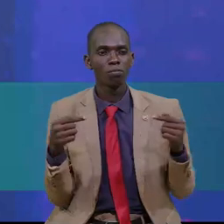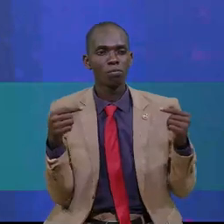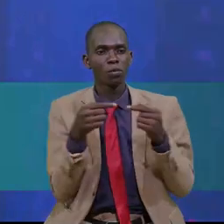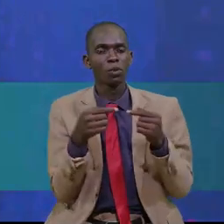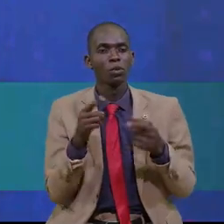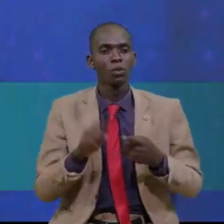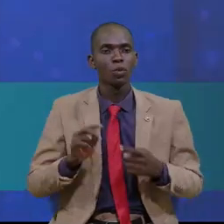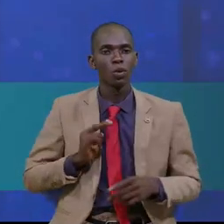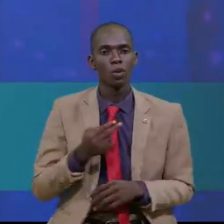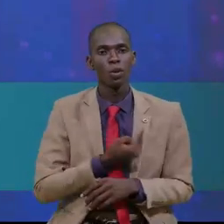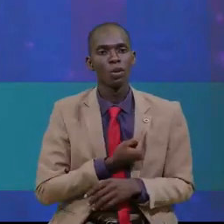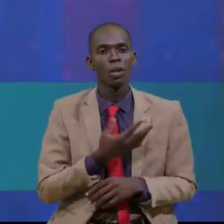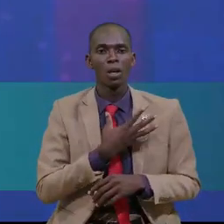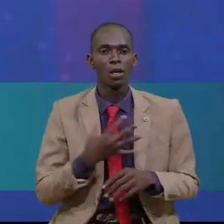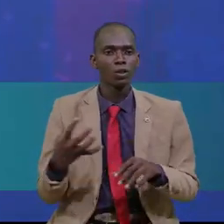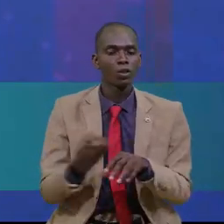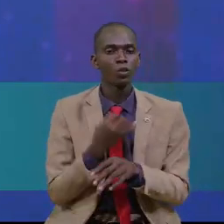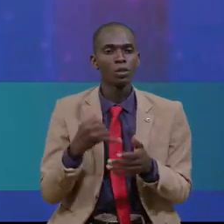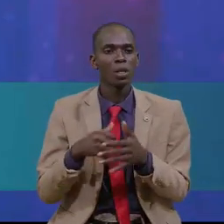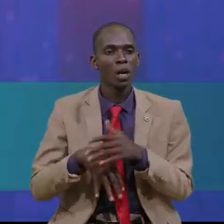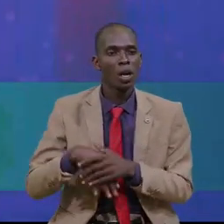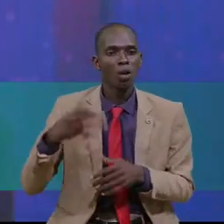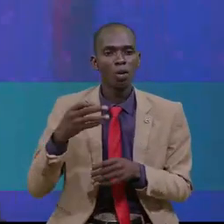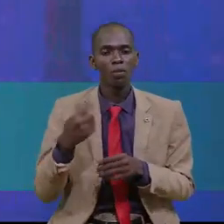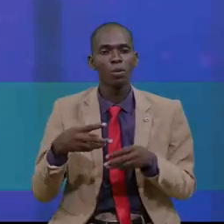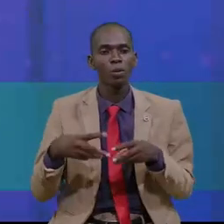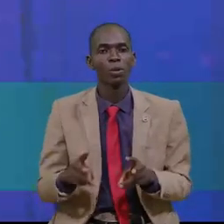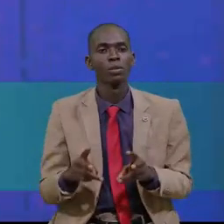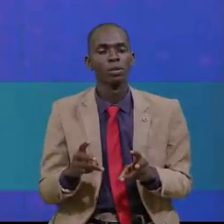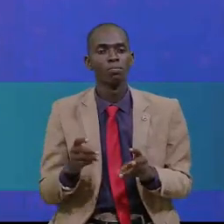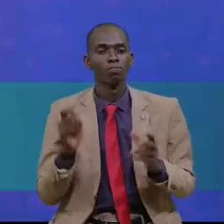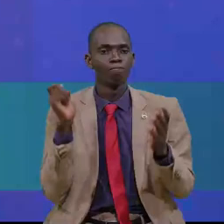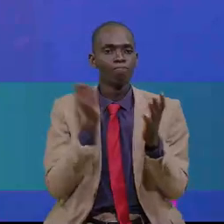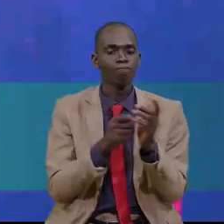détruit en le clouant à la croix.